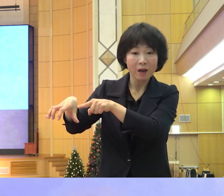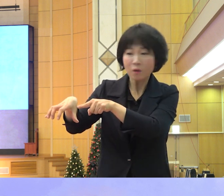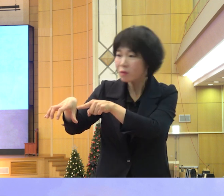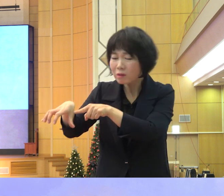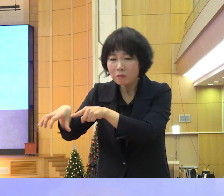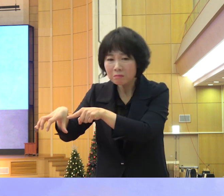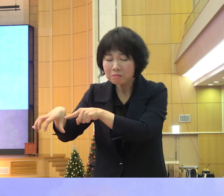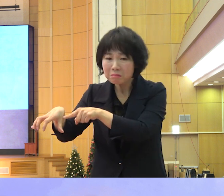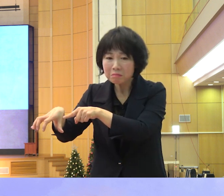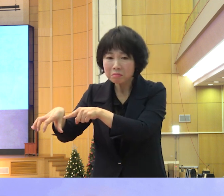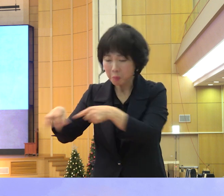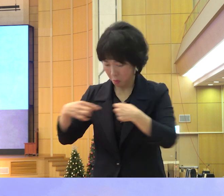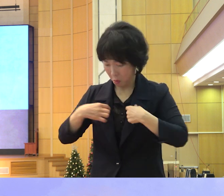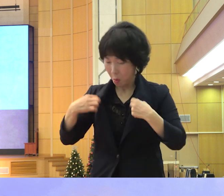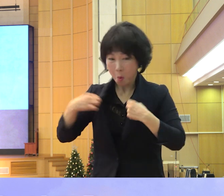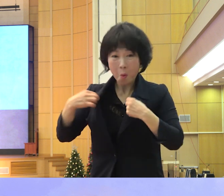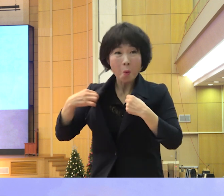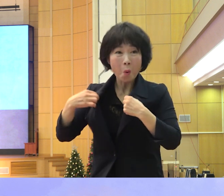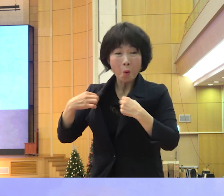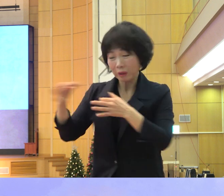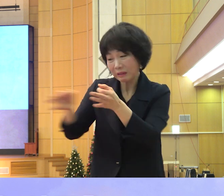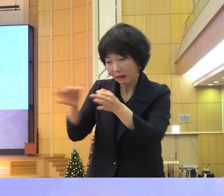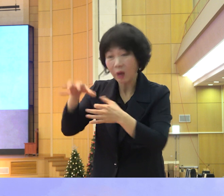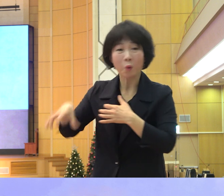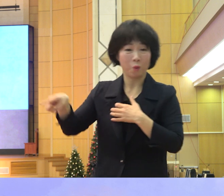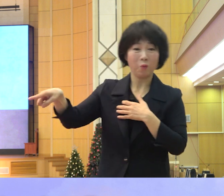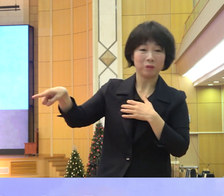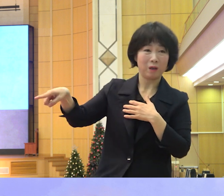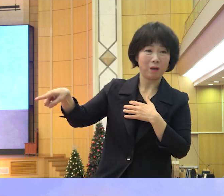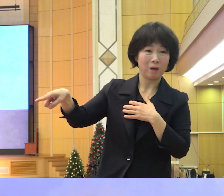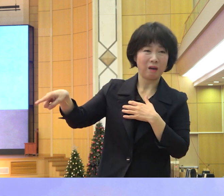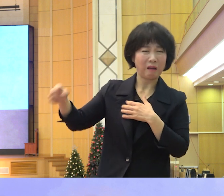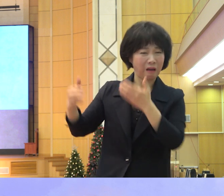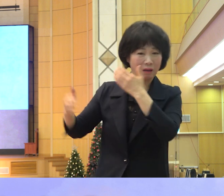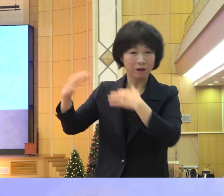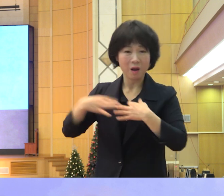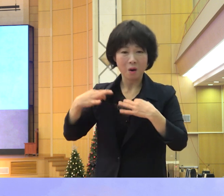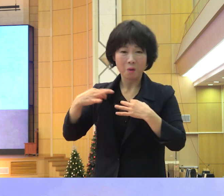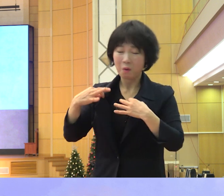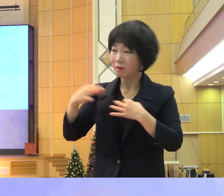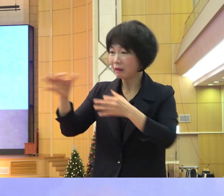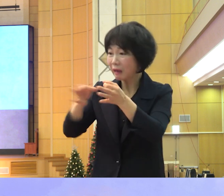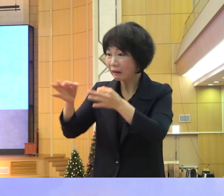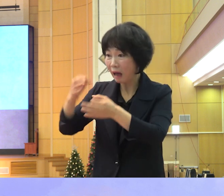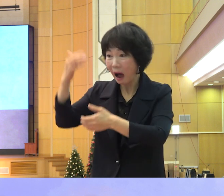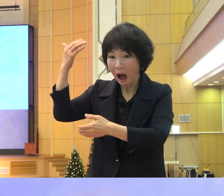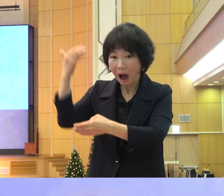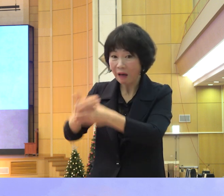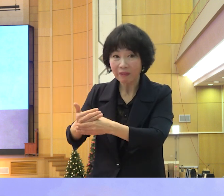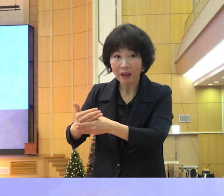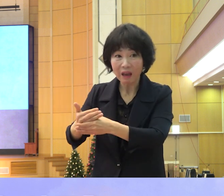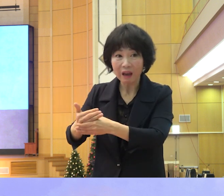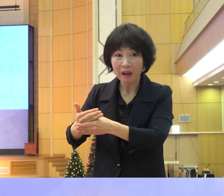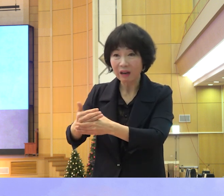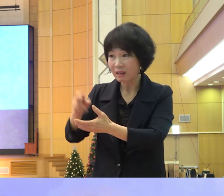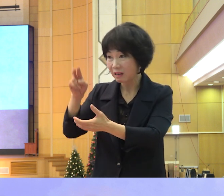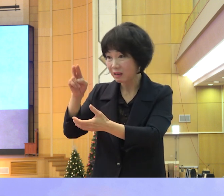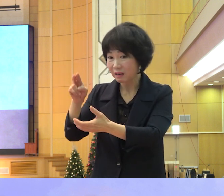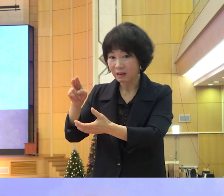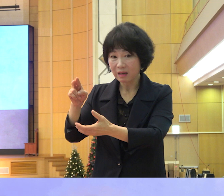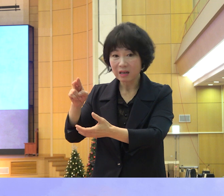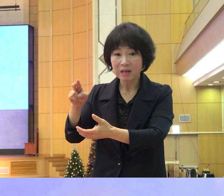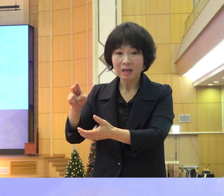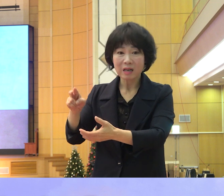갑자기 마치 IMF처럼, IMF는 아니지만 그 당시에 그런 것처럼 무슨 일이 생겨가지고 수출이 딱 막혀버렸어. 그냥